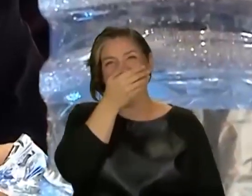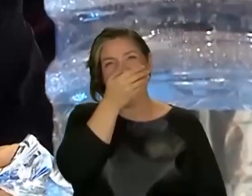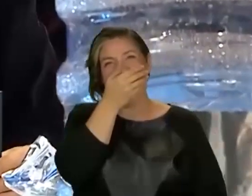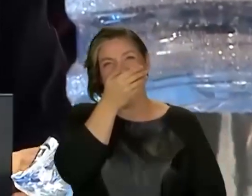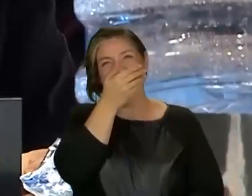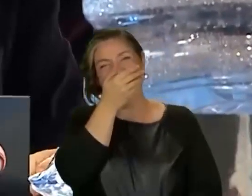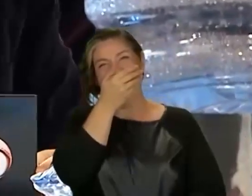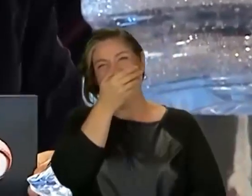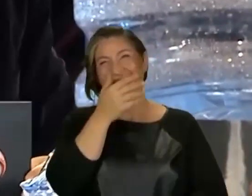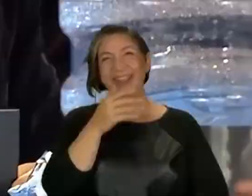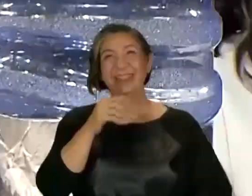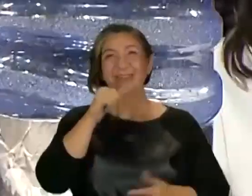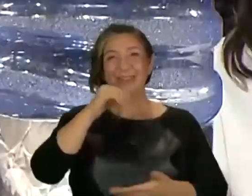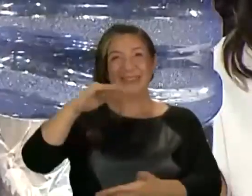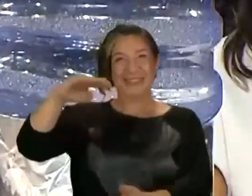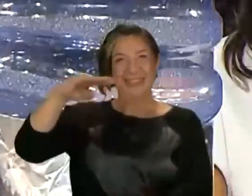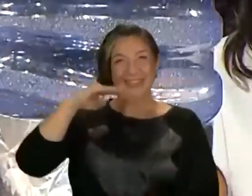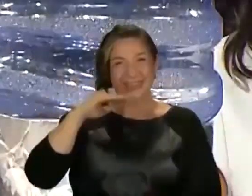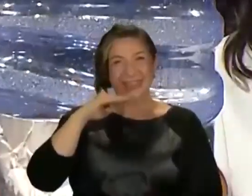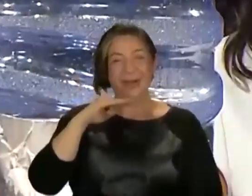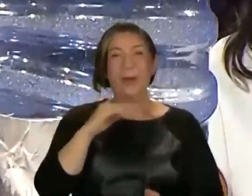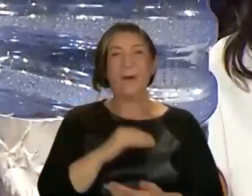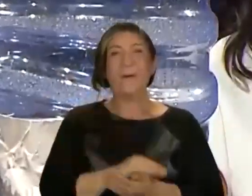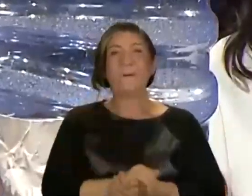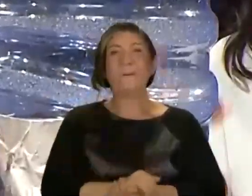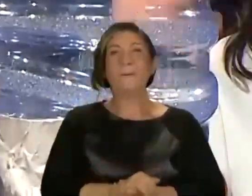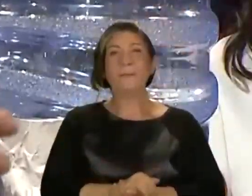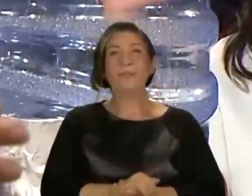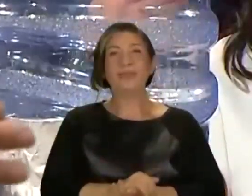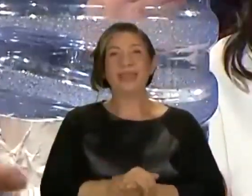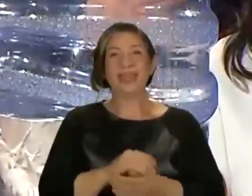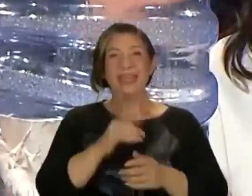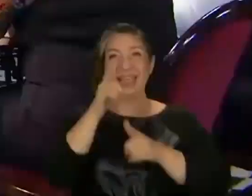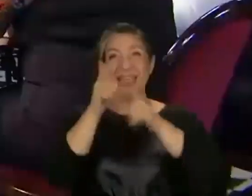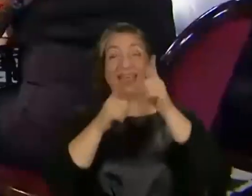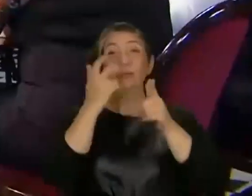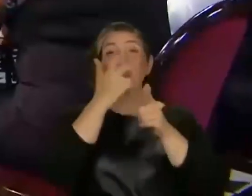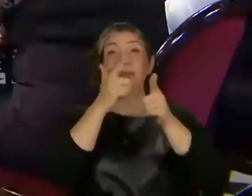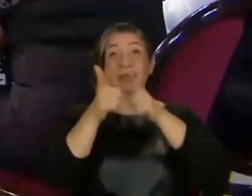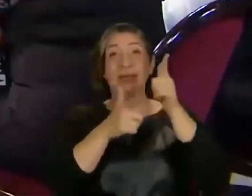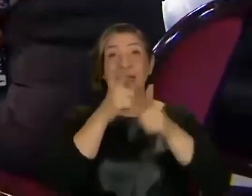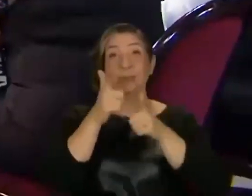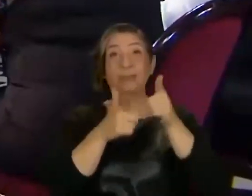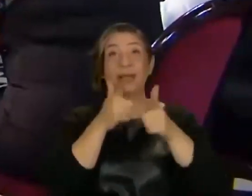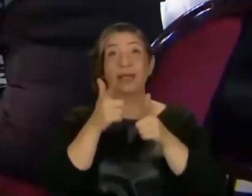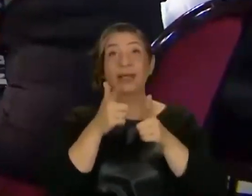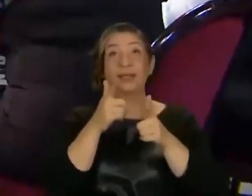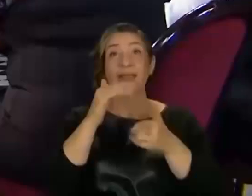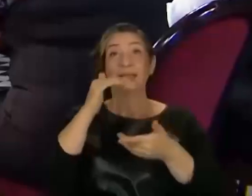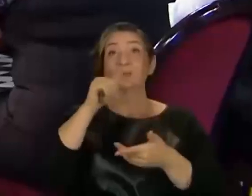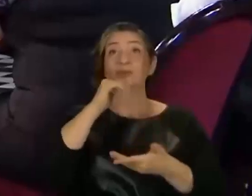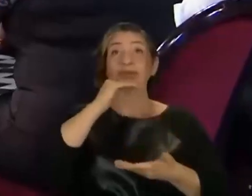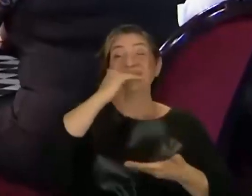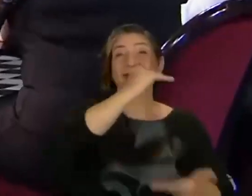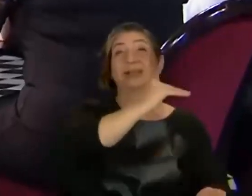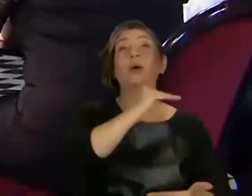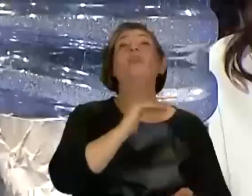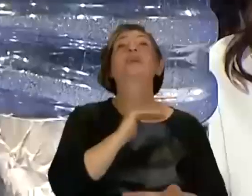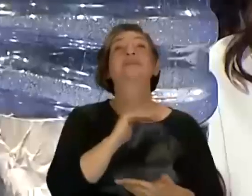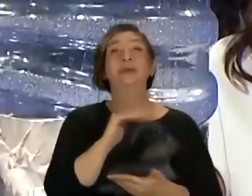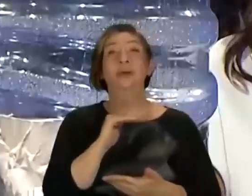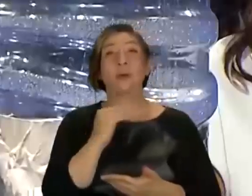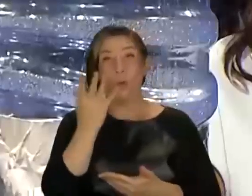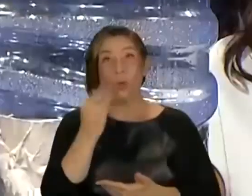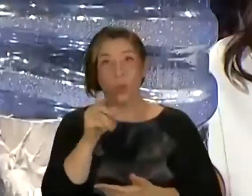Yok, şimdi şey hani damacanayı buraya koyduk şey, ama klibe sığmayabilir. Klibe damacana koyarız.